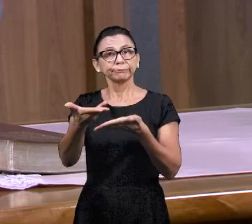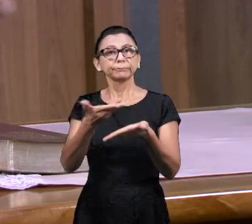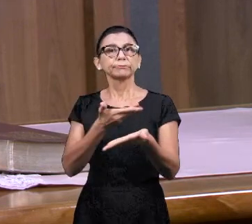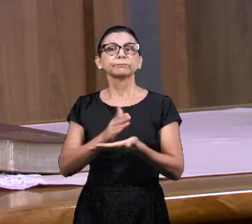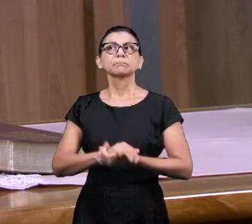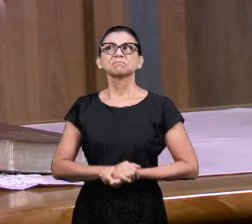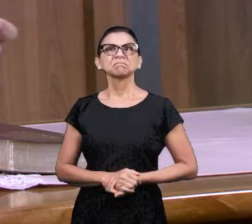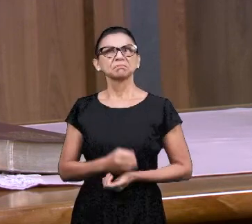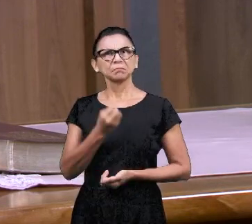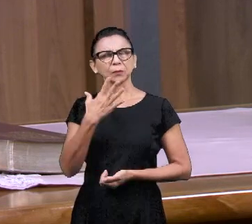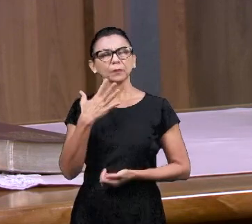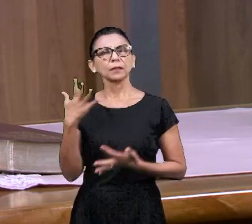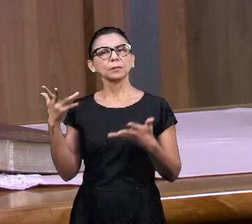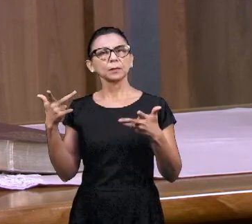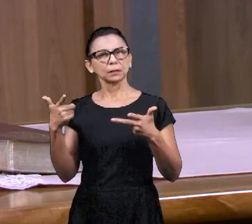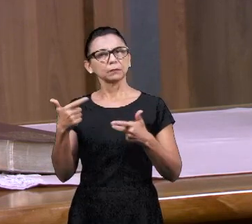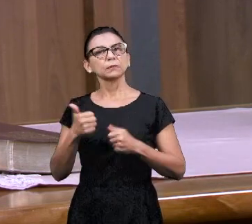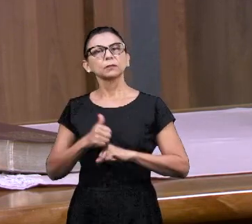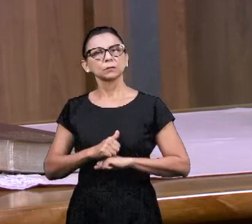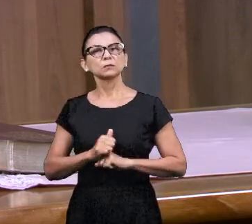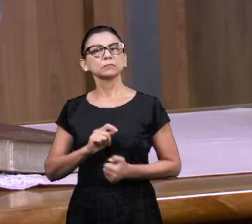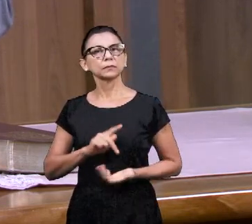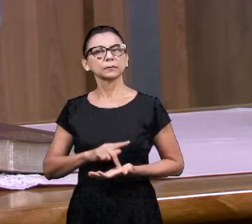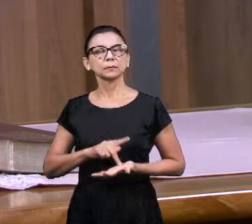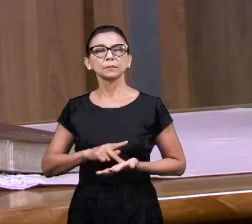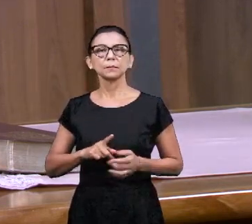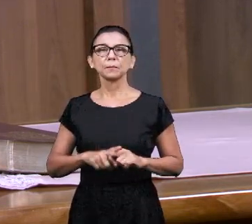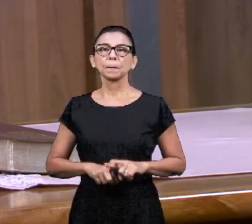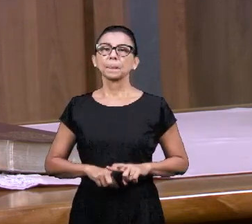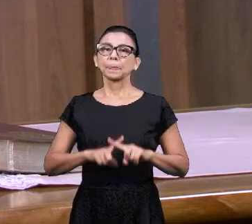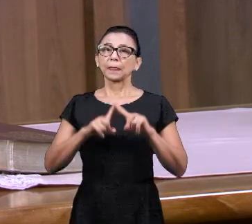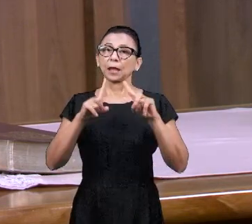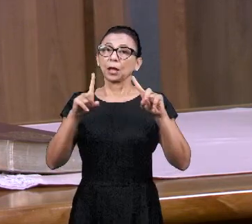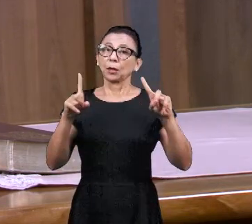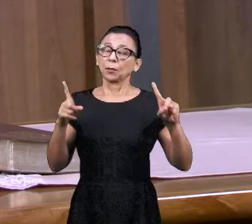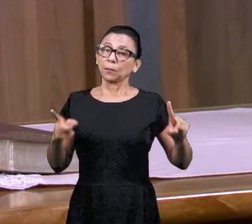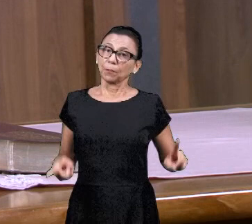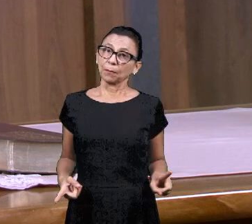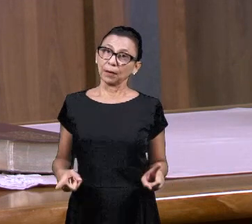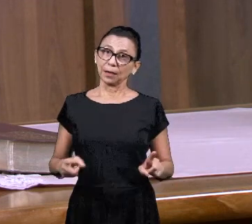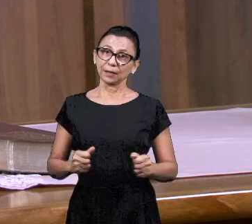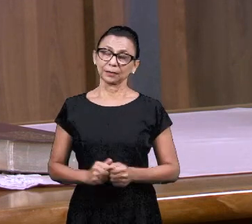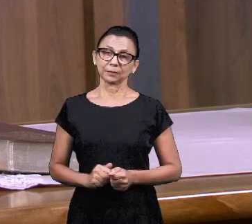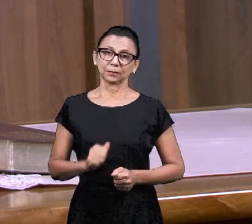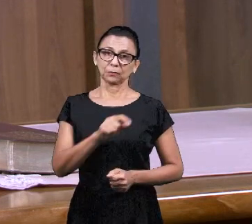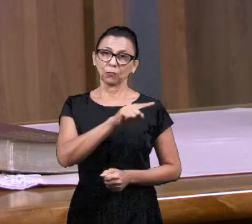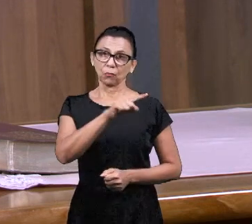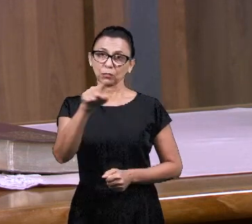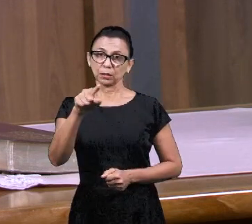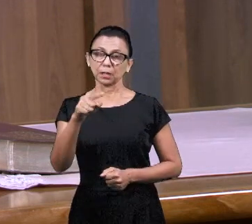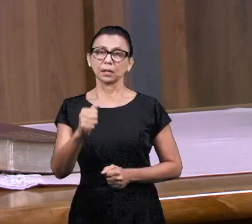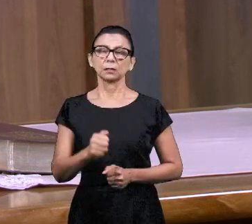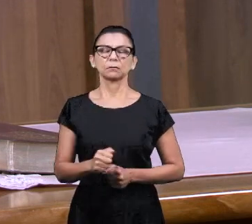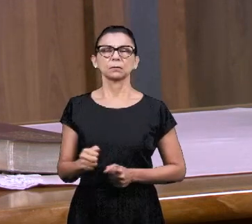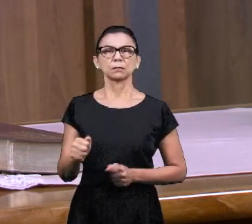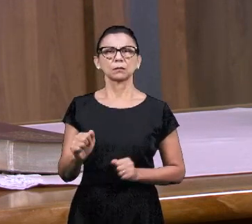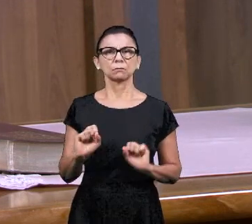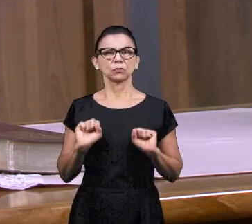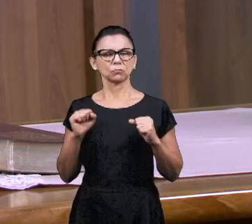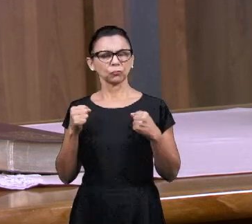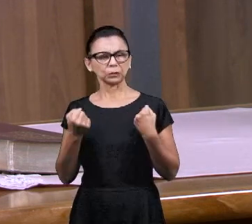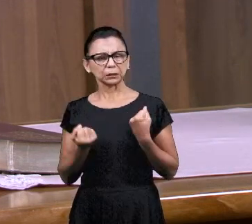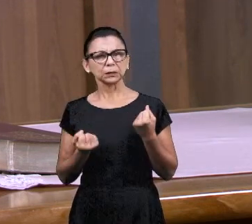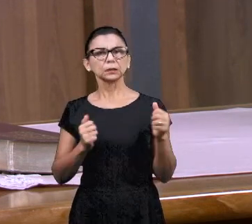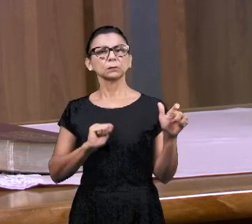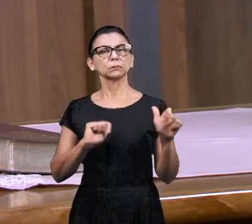de merveilleux, notable. Mais tout ce travail que vous êtes en train de faire, qui est quelque chose